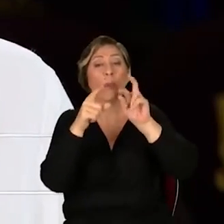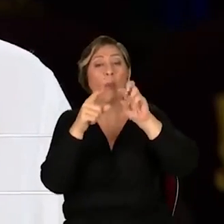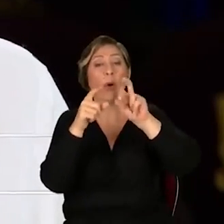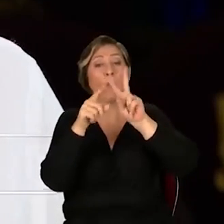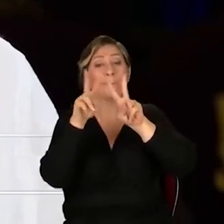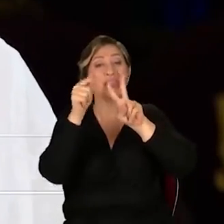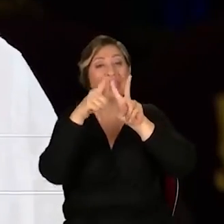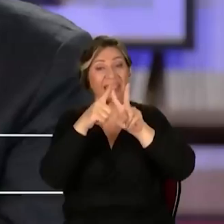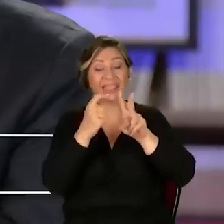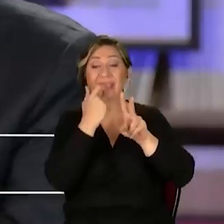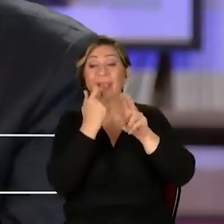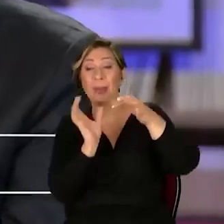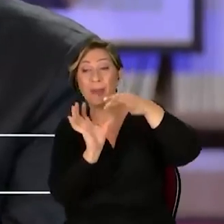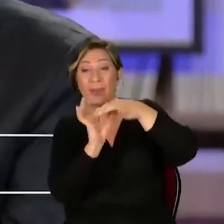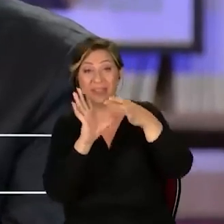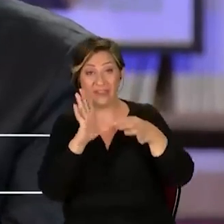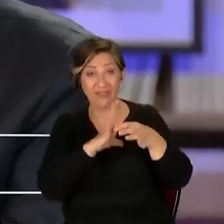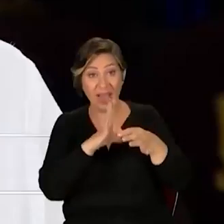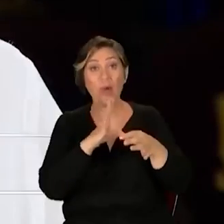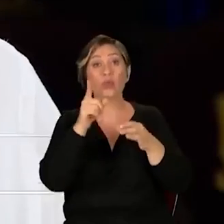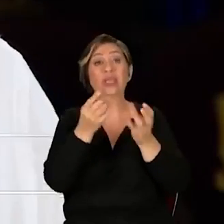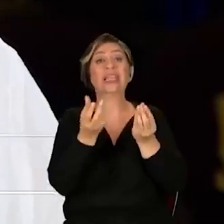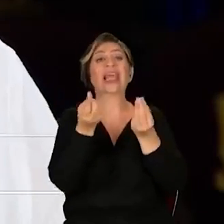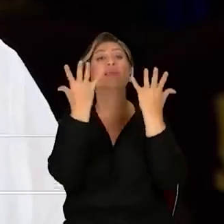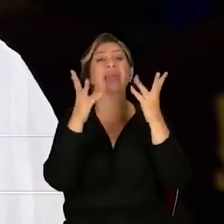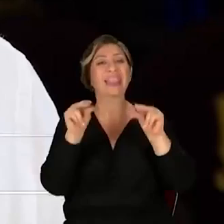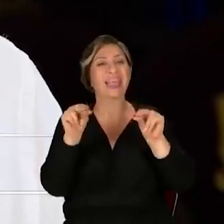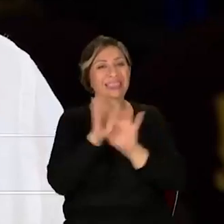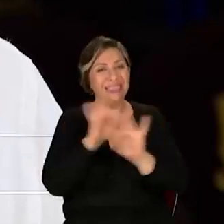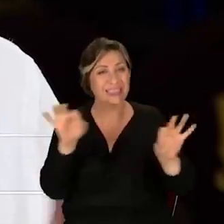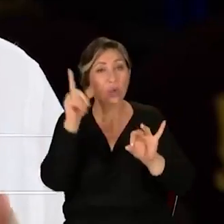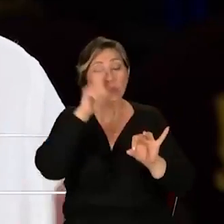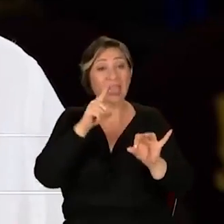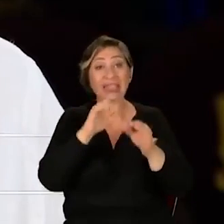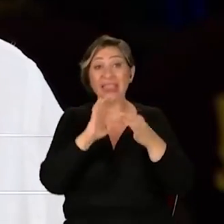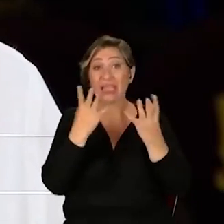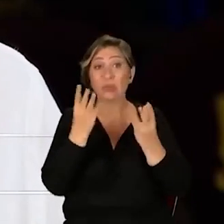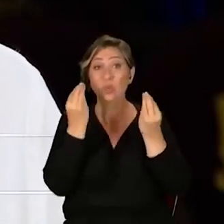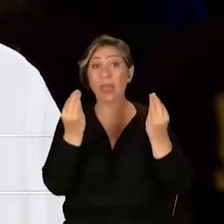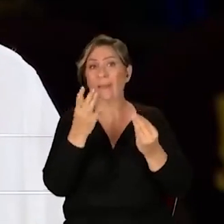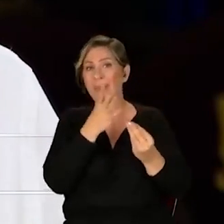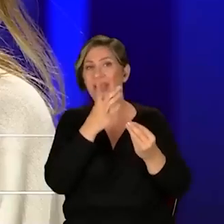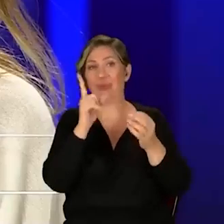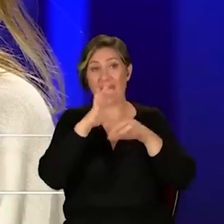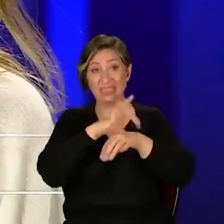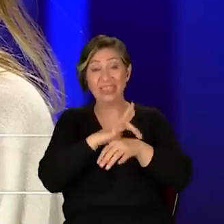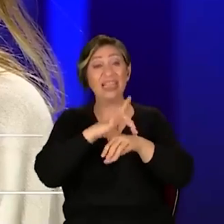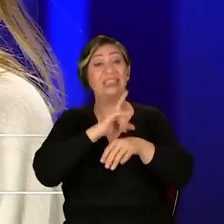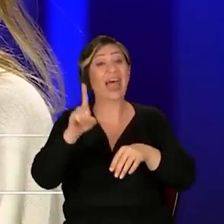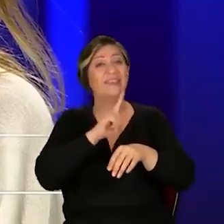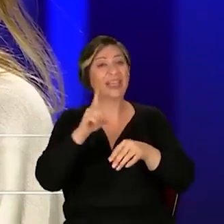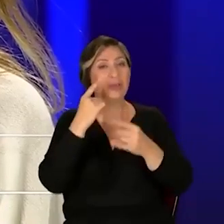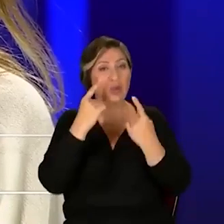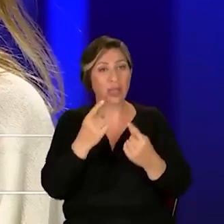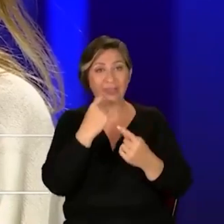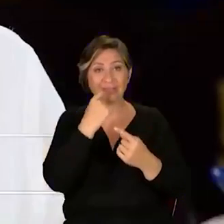da demirle ilişkili patolojiler var. Dolayısıyla nedeni çok iyi bilinen bir hastalık. Tedavisine gelince